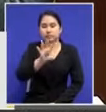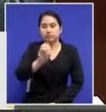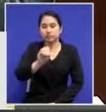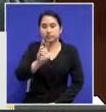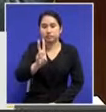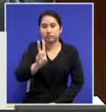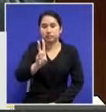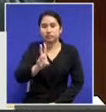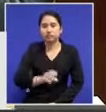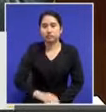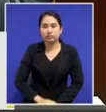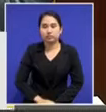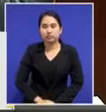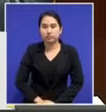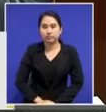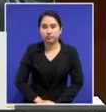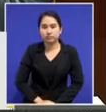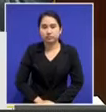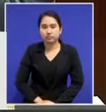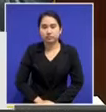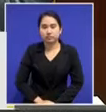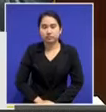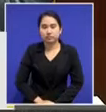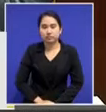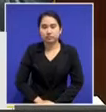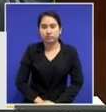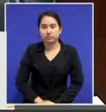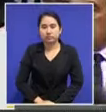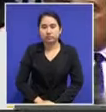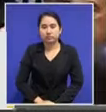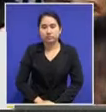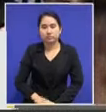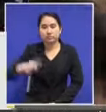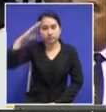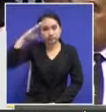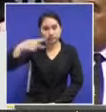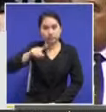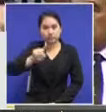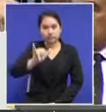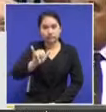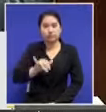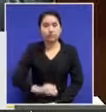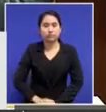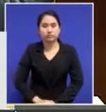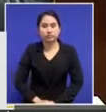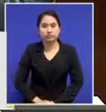456พลเอกเลิศรัตน์รัตนวานิช พลเอกประยุทธ์จันทร์โอชาครับ